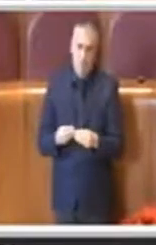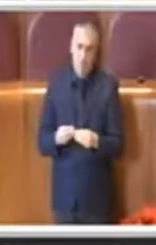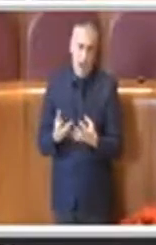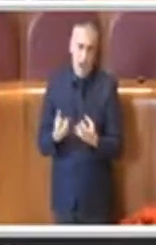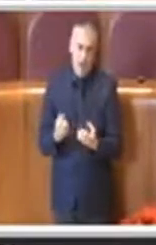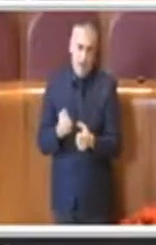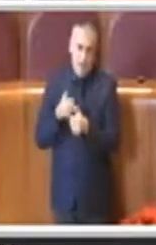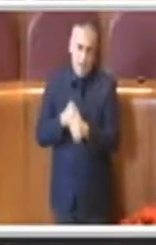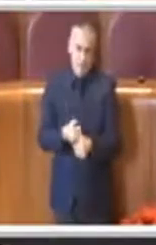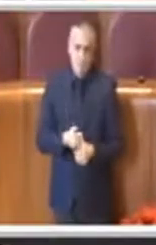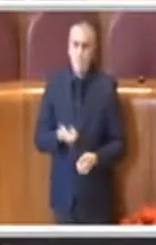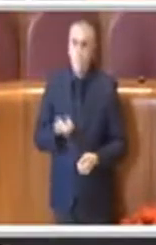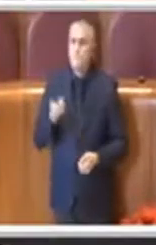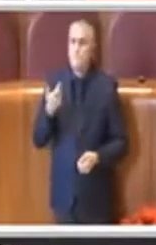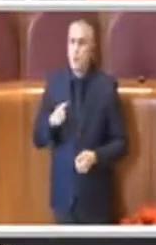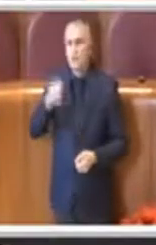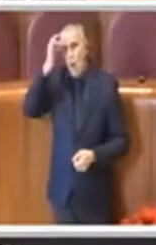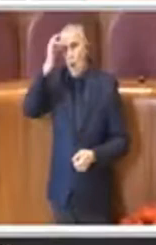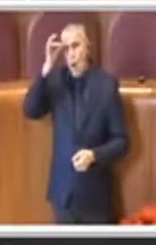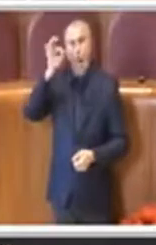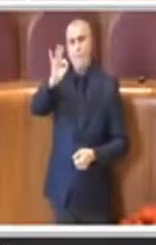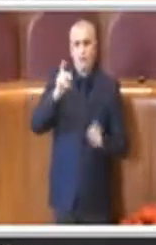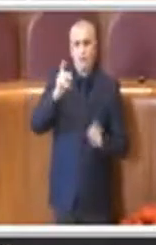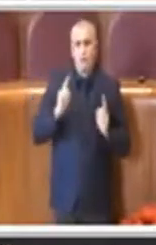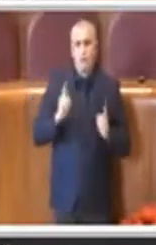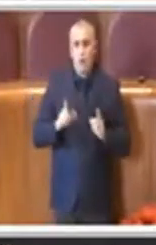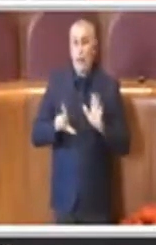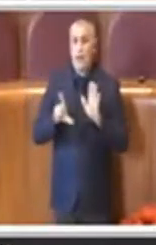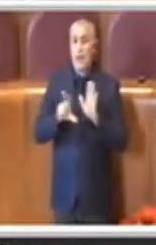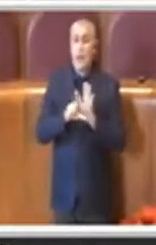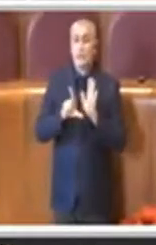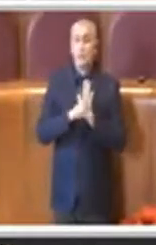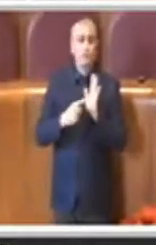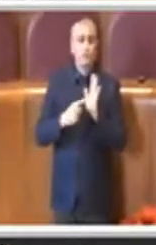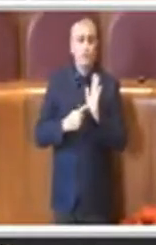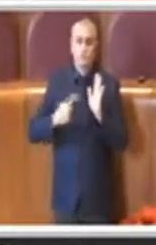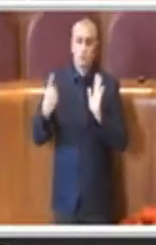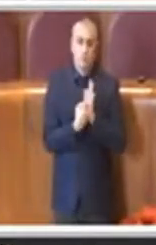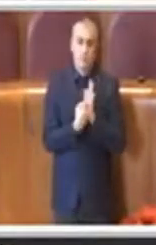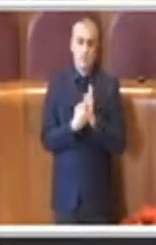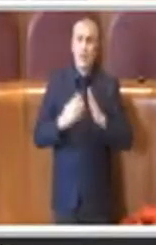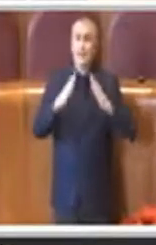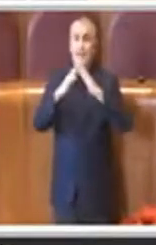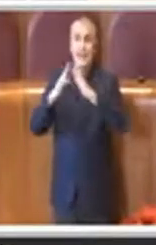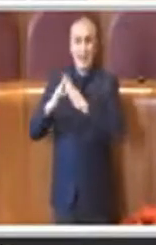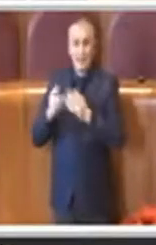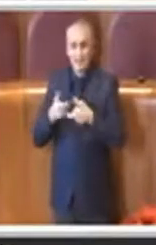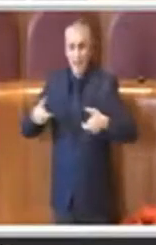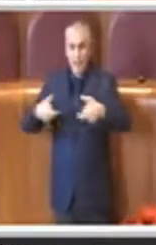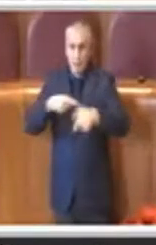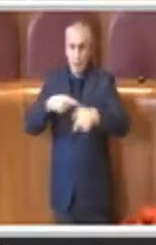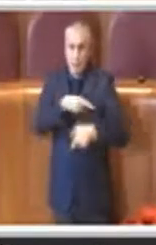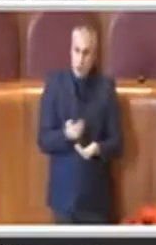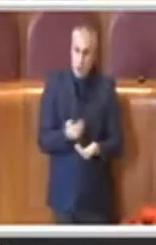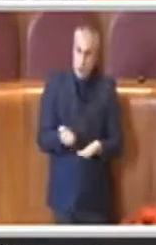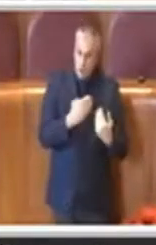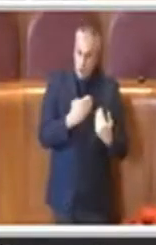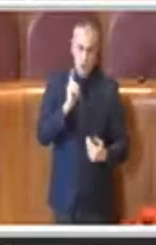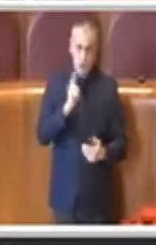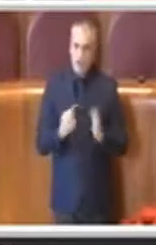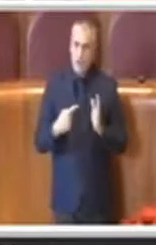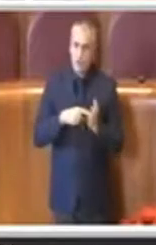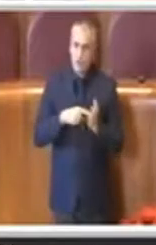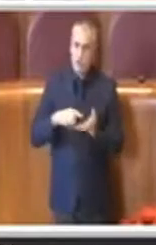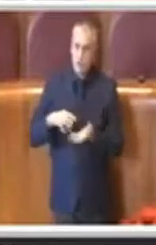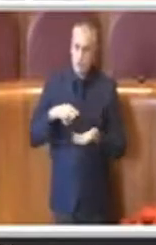di ristabilire la legalità e di restituire questi immobili ai legittimi proprietari. Ovviamente